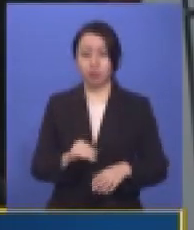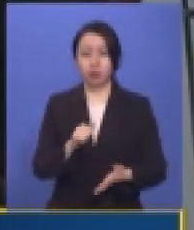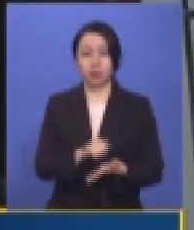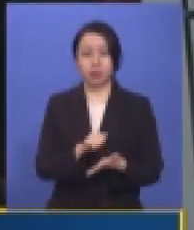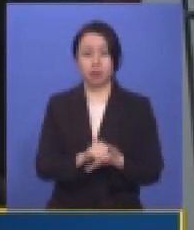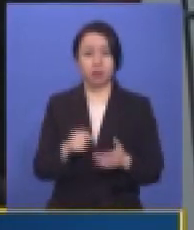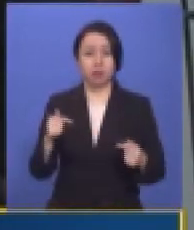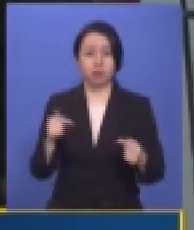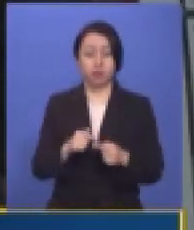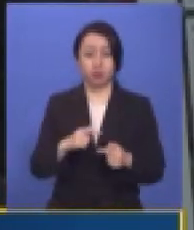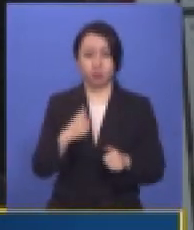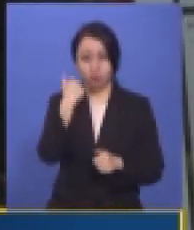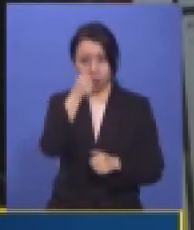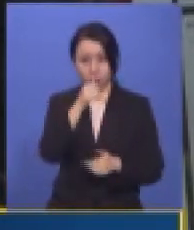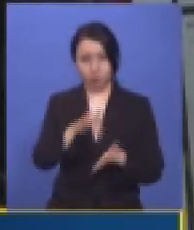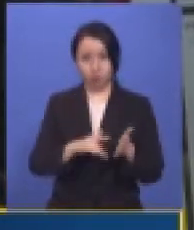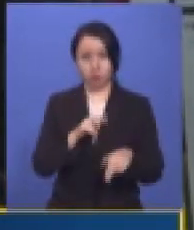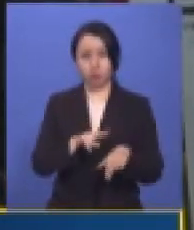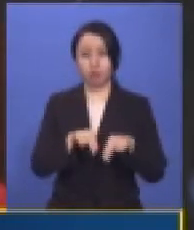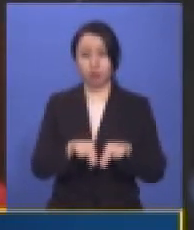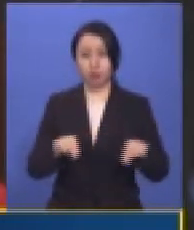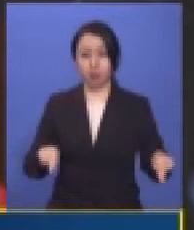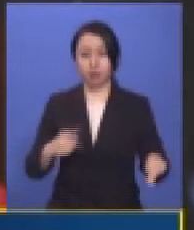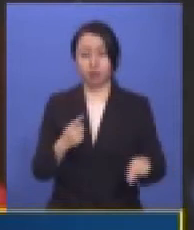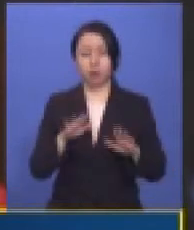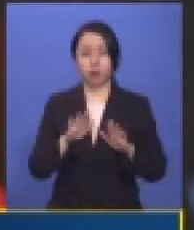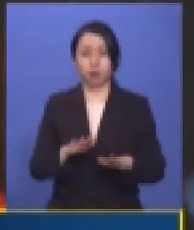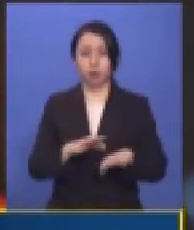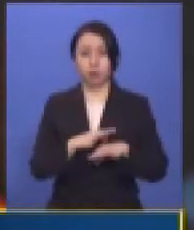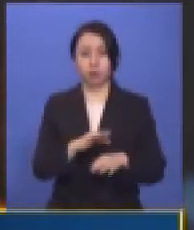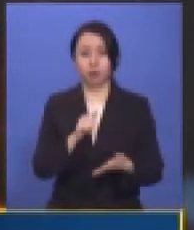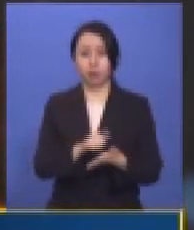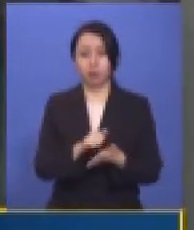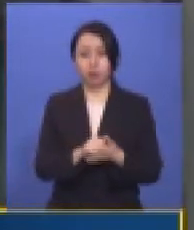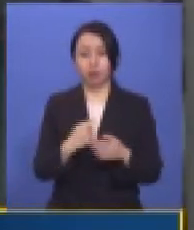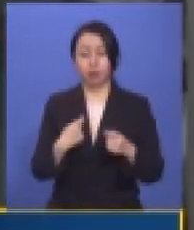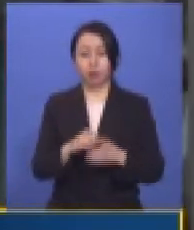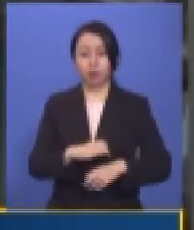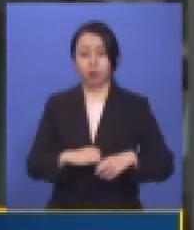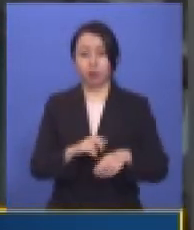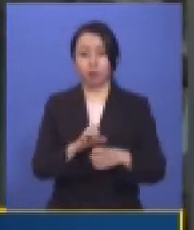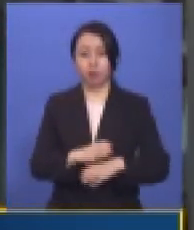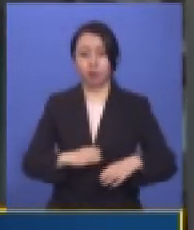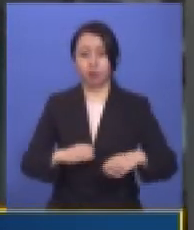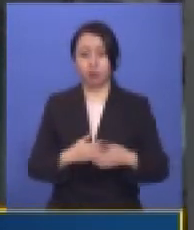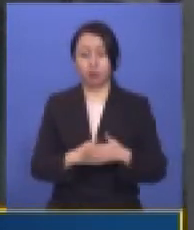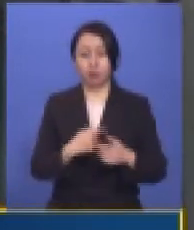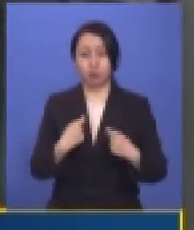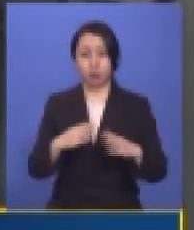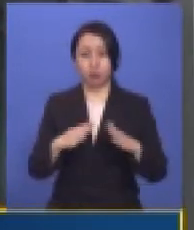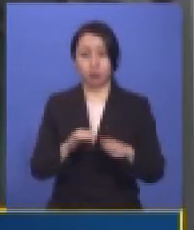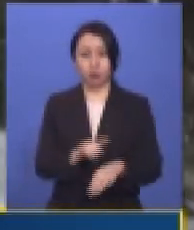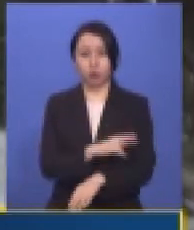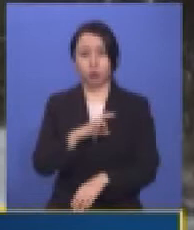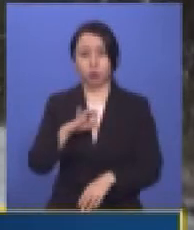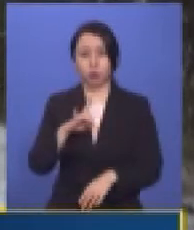сертификатов соответствия. В городе Петропавловске функционируют две точки, в которых продается сертифицированная продукция. Это павильоны близ торговых домов по улице